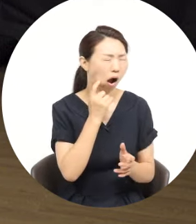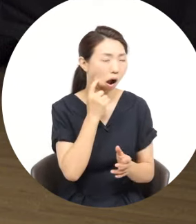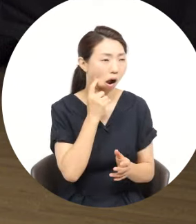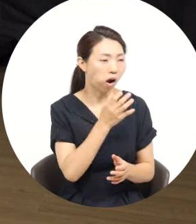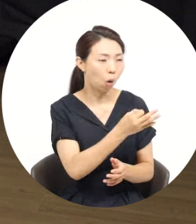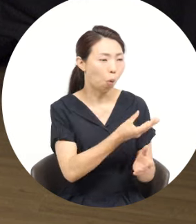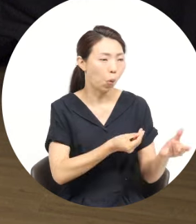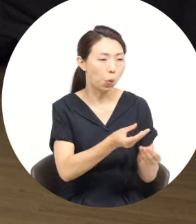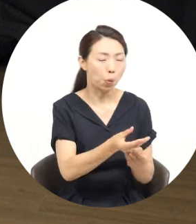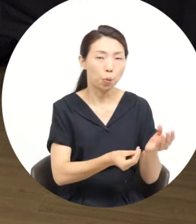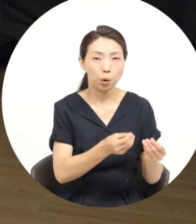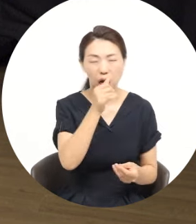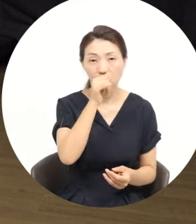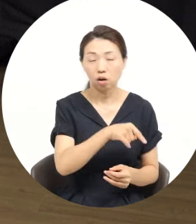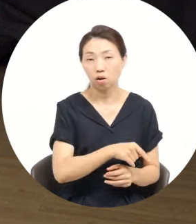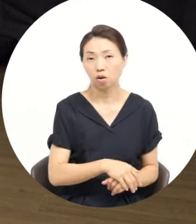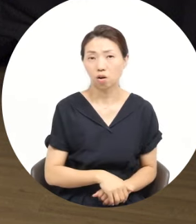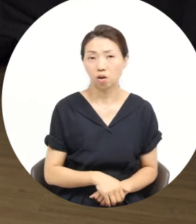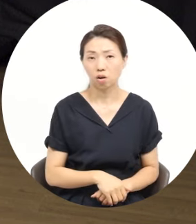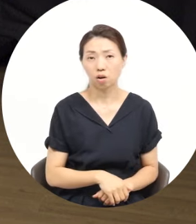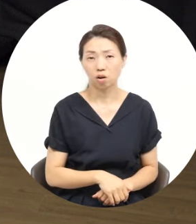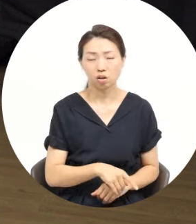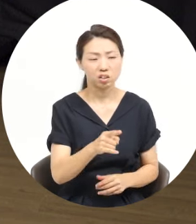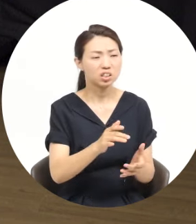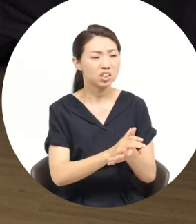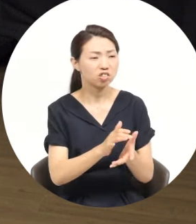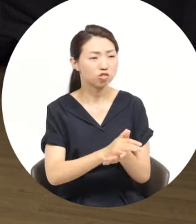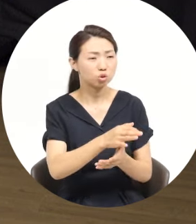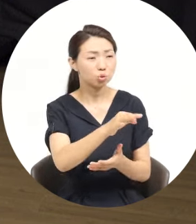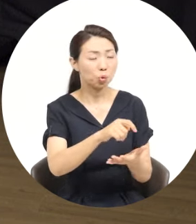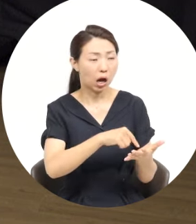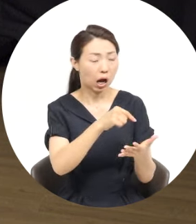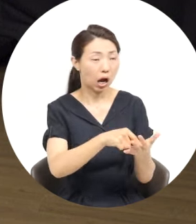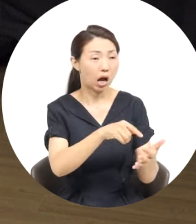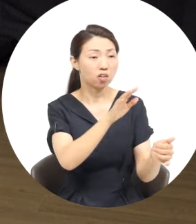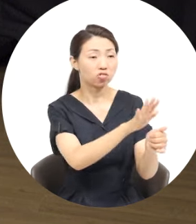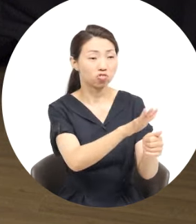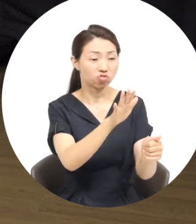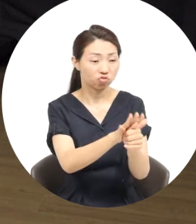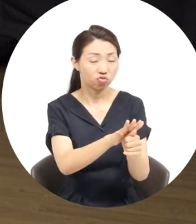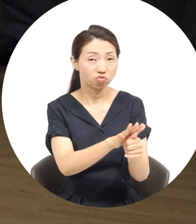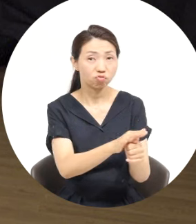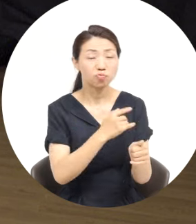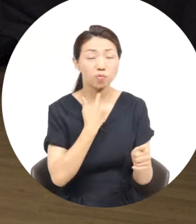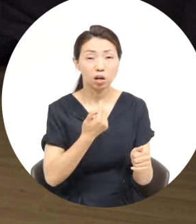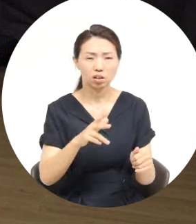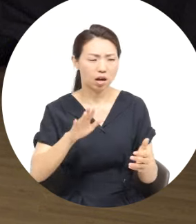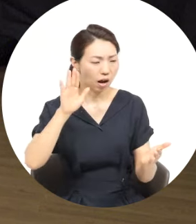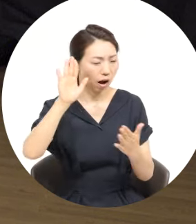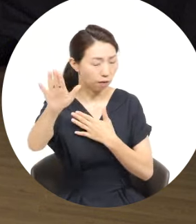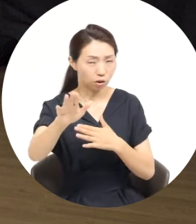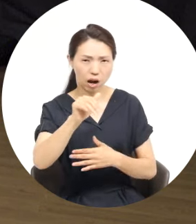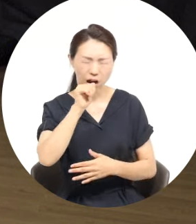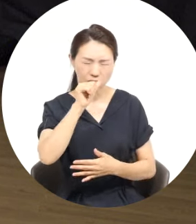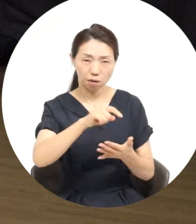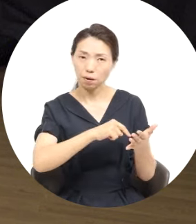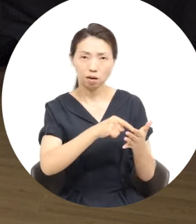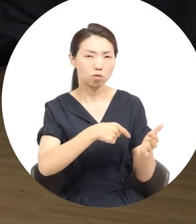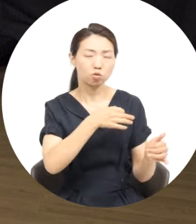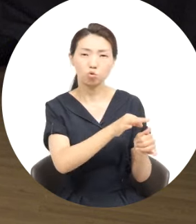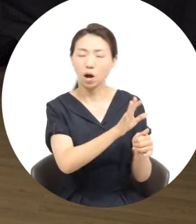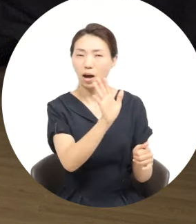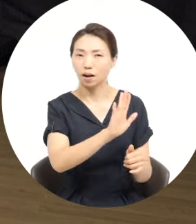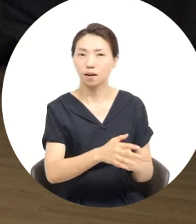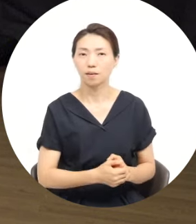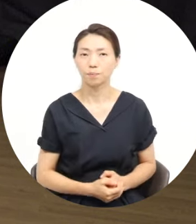돈을 빌려요. 또 제가 제 친구들 돈을 갚아주다가 앞으로는 갚아주지 않겠다고 했어요.